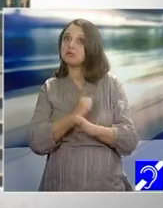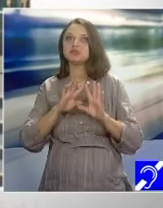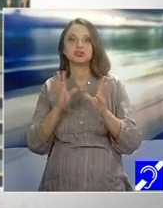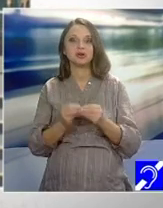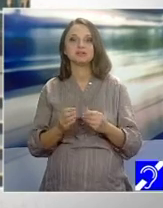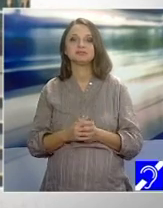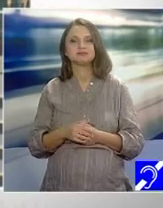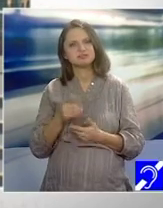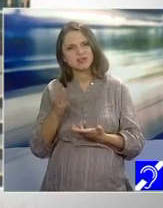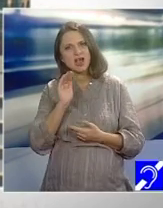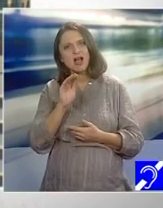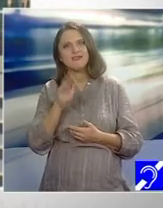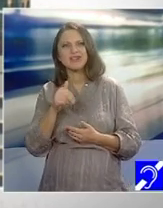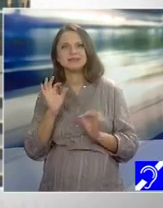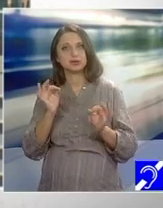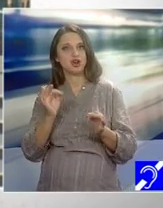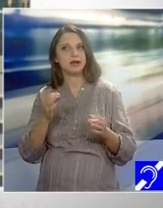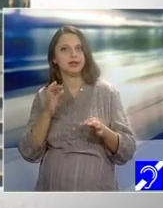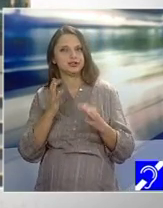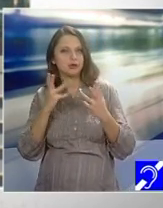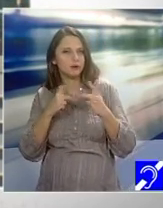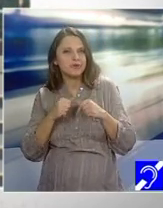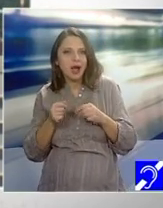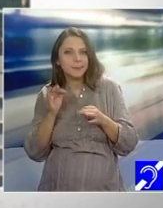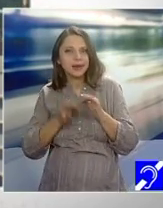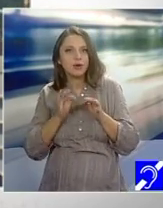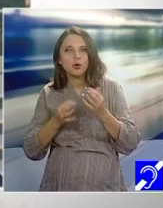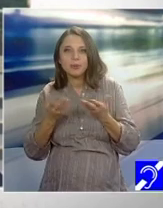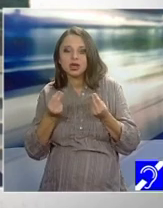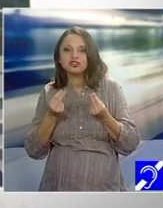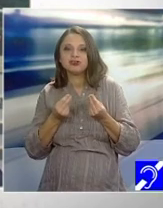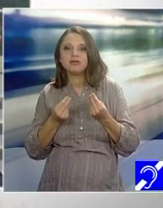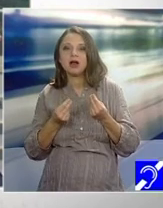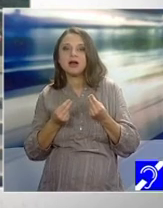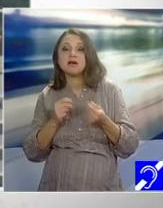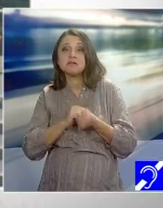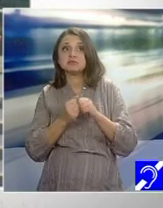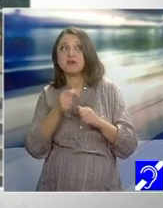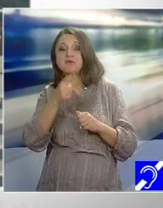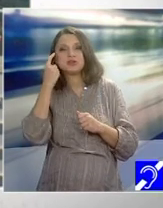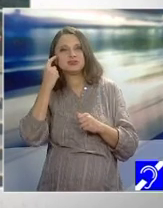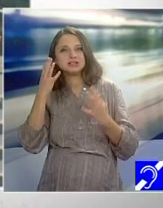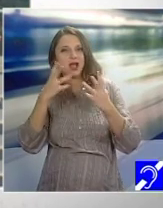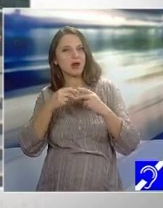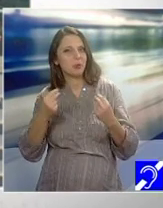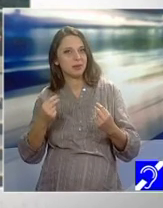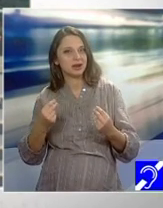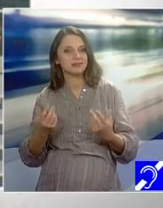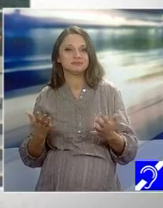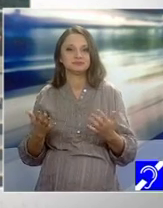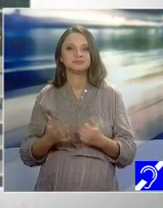Aveți specialiști în științe economice sau pe cineva care vă ajută, sau pur și simplu sunteți voi foarte buni?